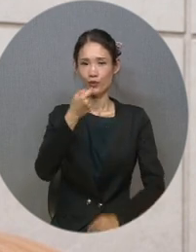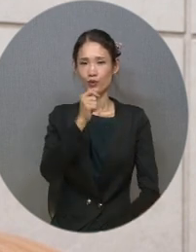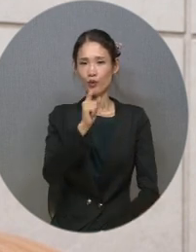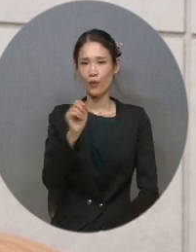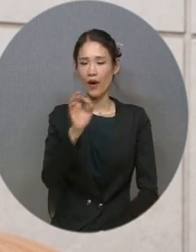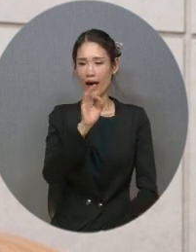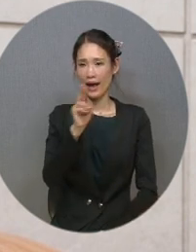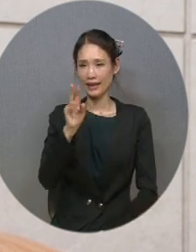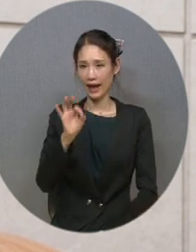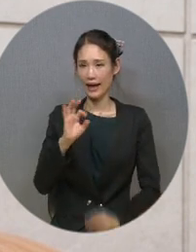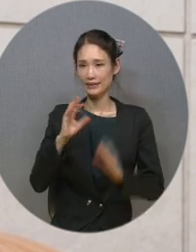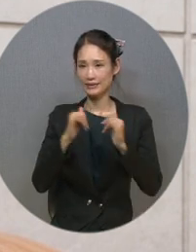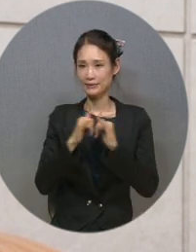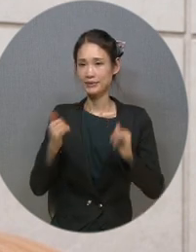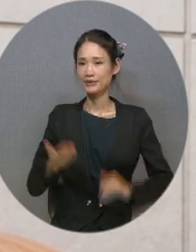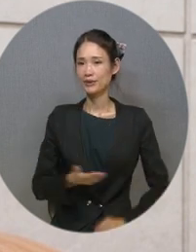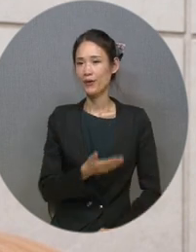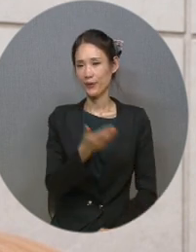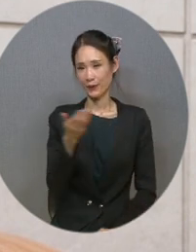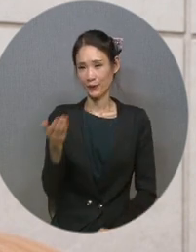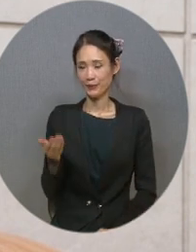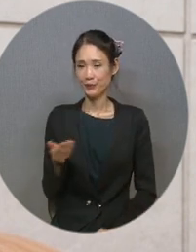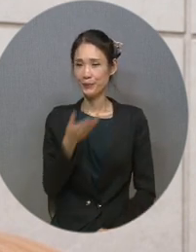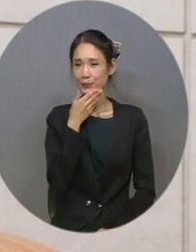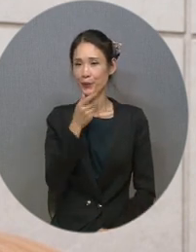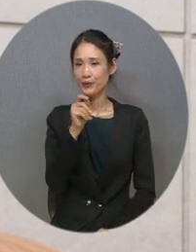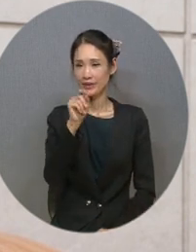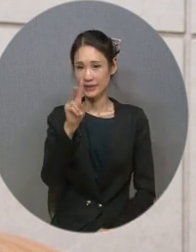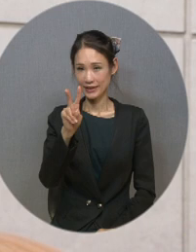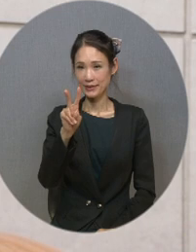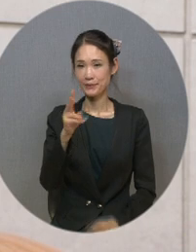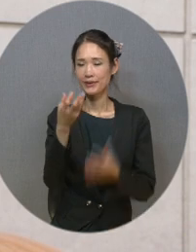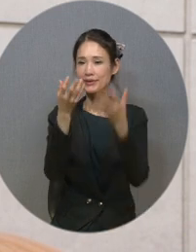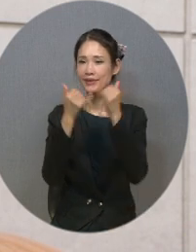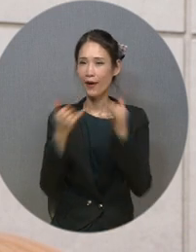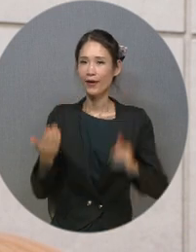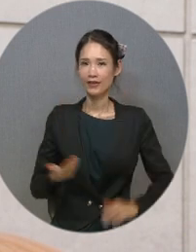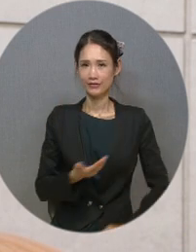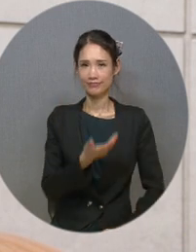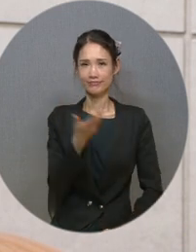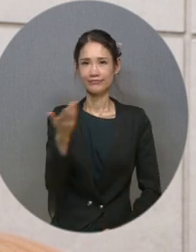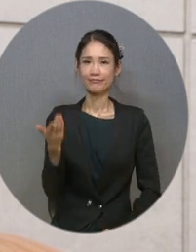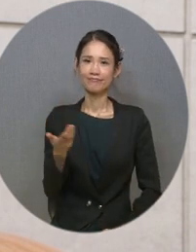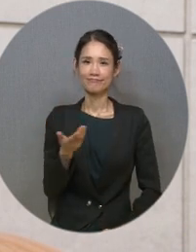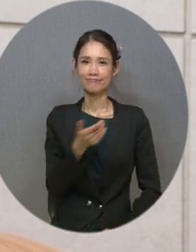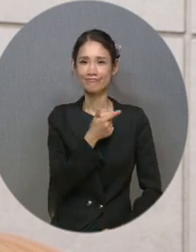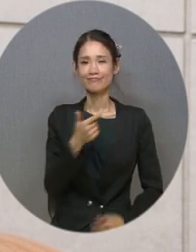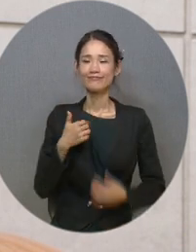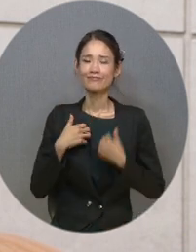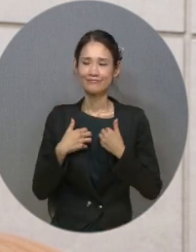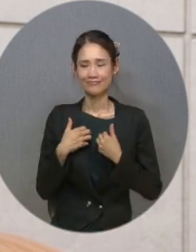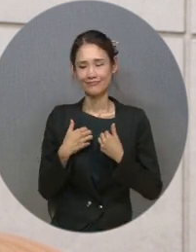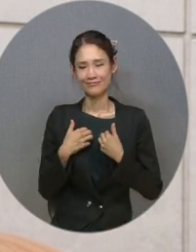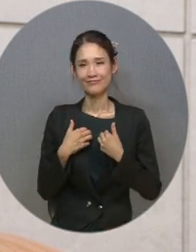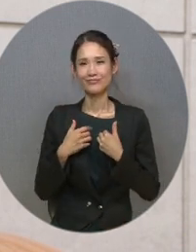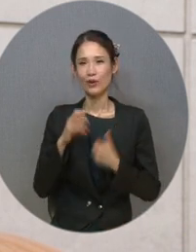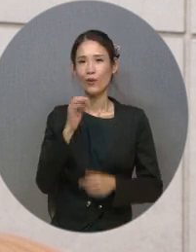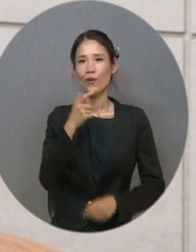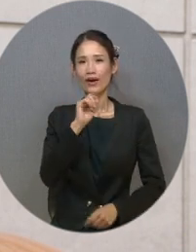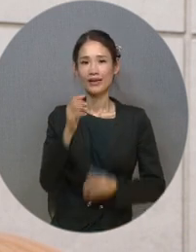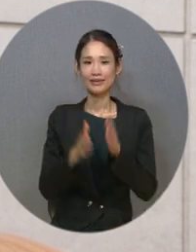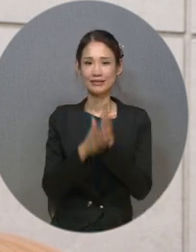여러분, 그리고 복지TV 시청자 여러분, 대단히 반갑습니다.